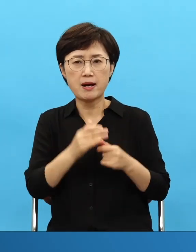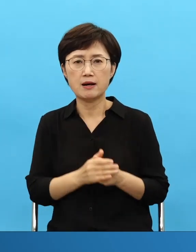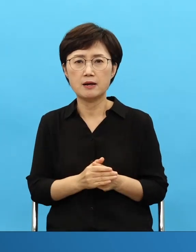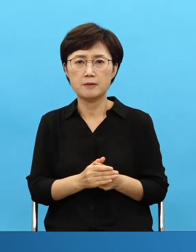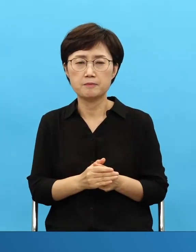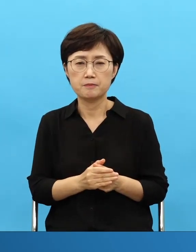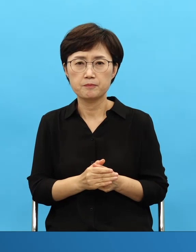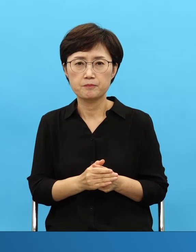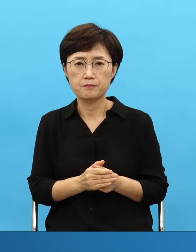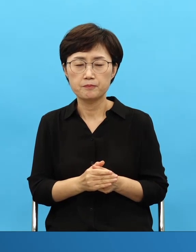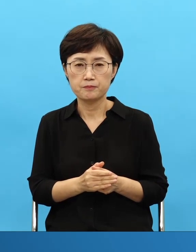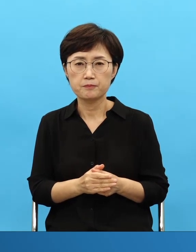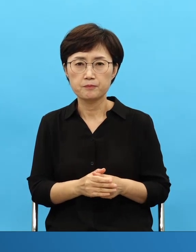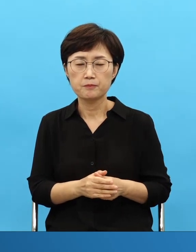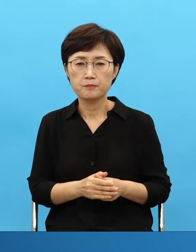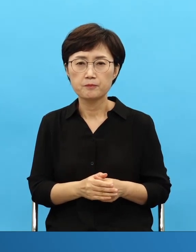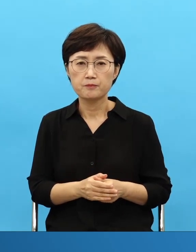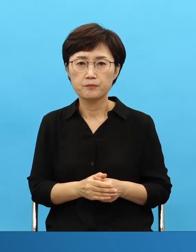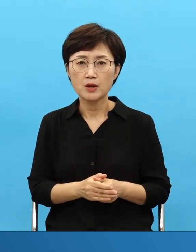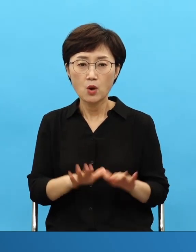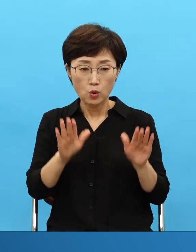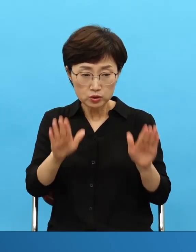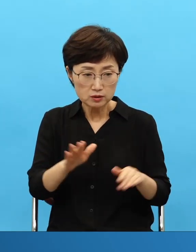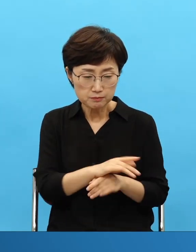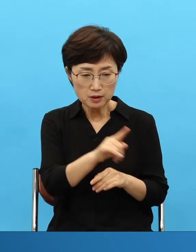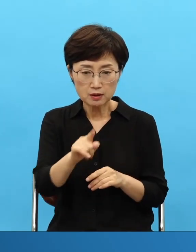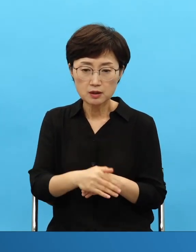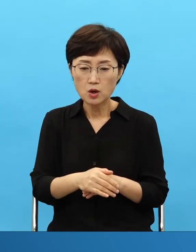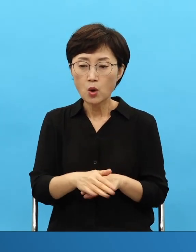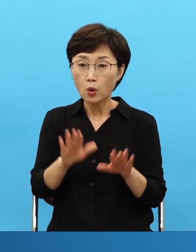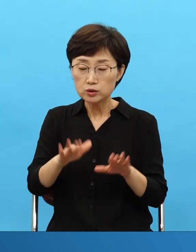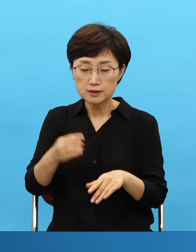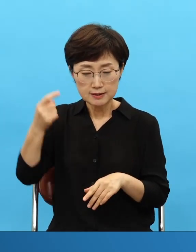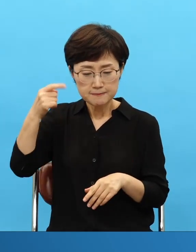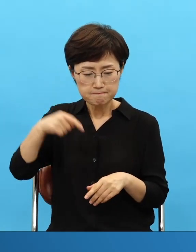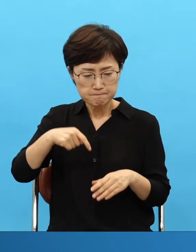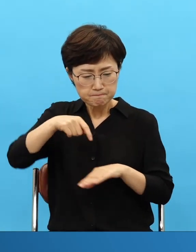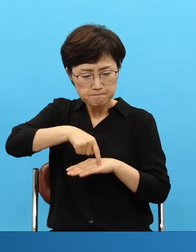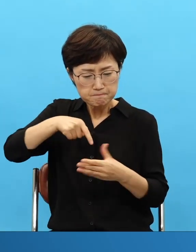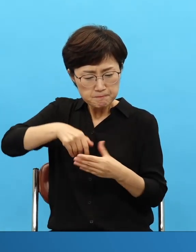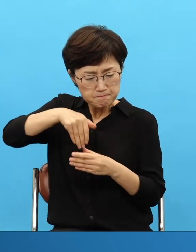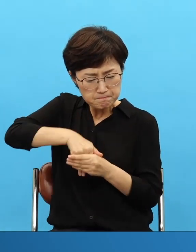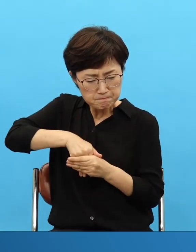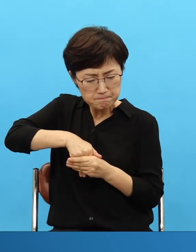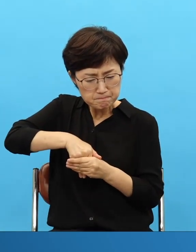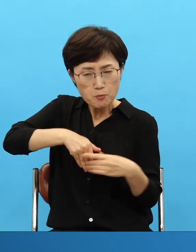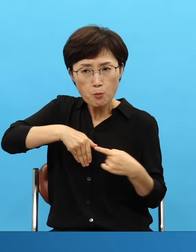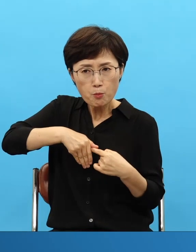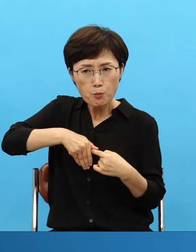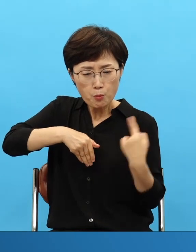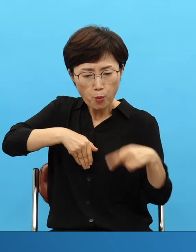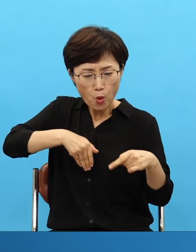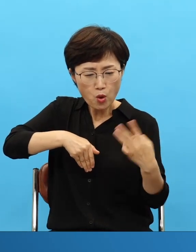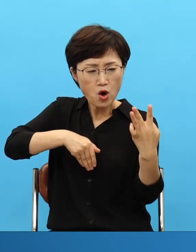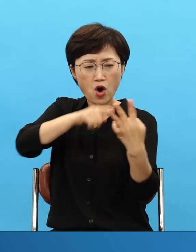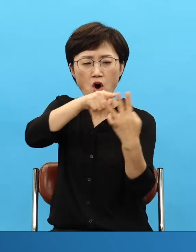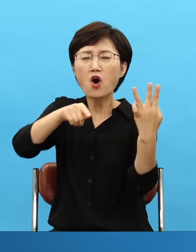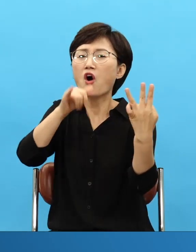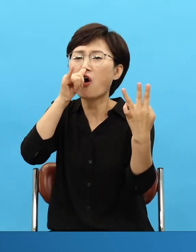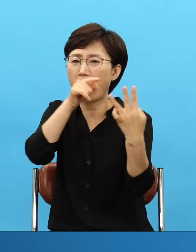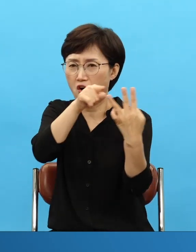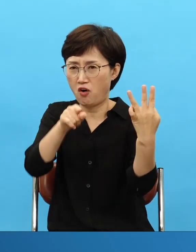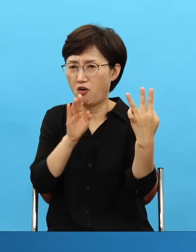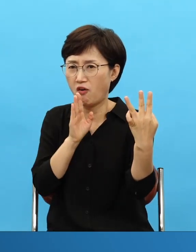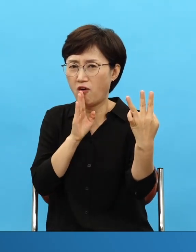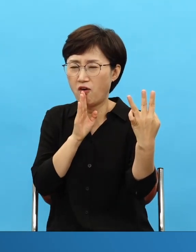심어야 되는데 그건 본론에서 이야기했고요. 세 가지를 심는 날로부터 응답 시작됩니다. In the main discourse, I'll speak of the three things we must plant. But from the